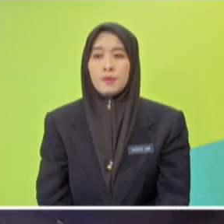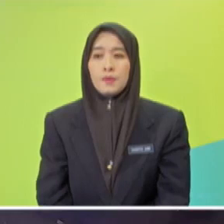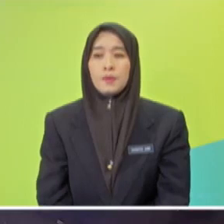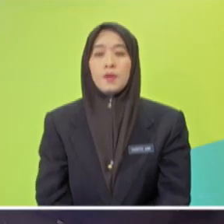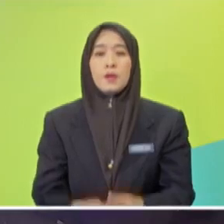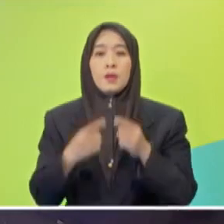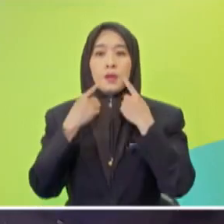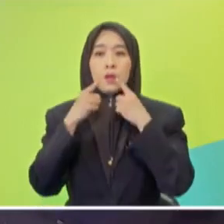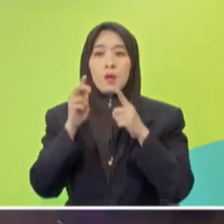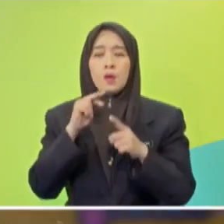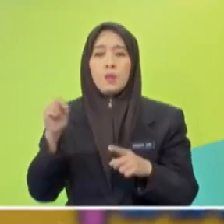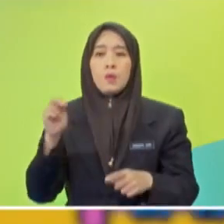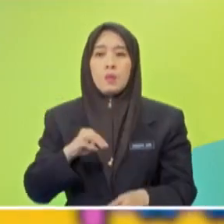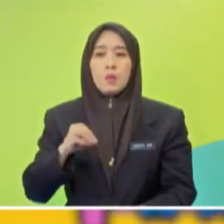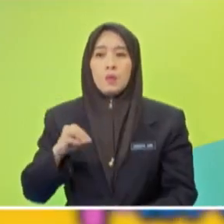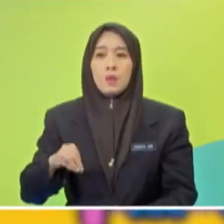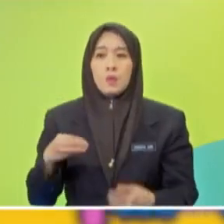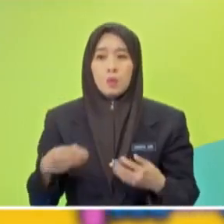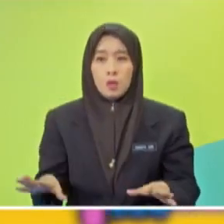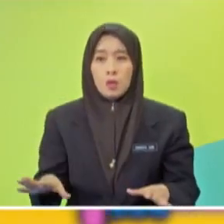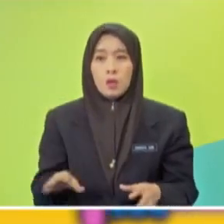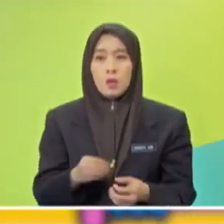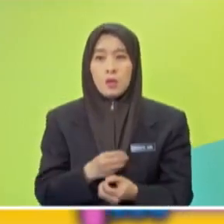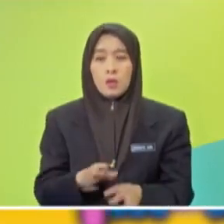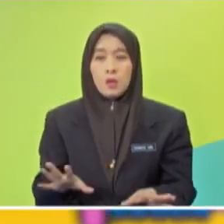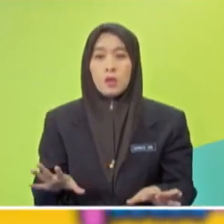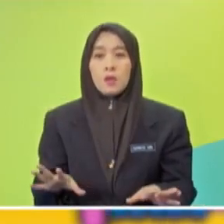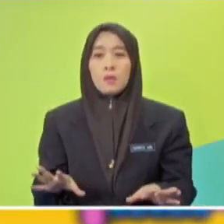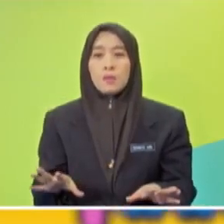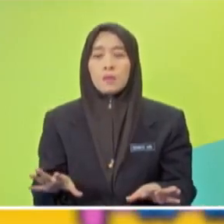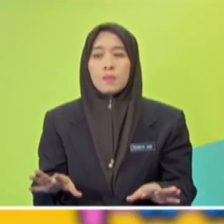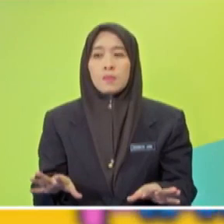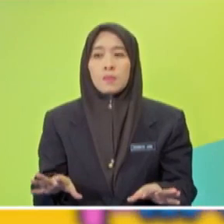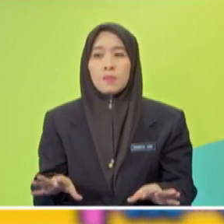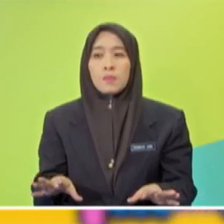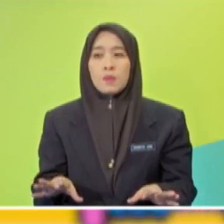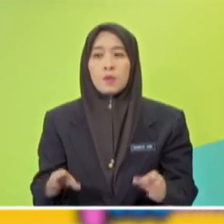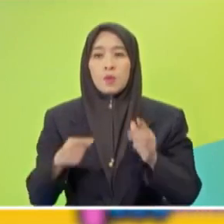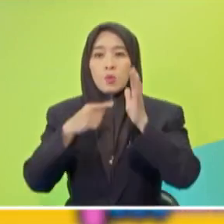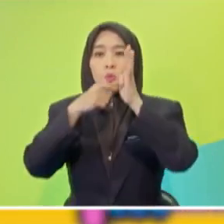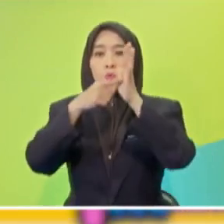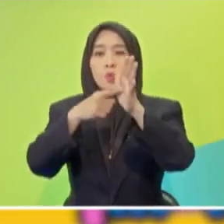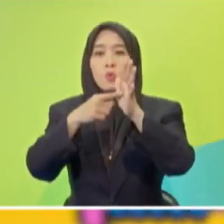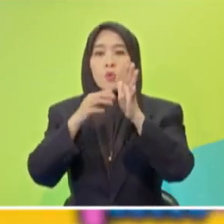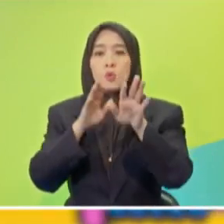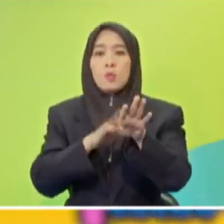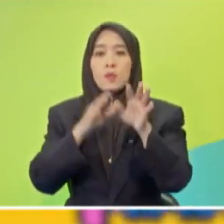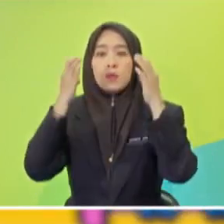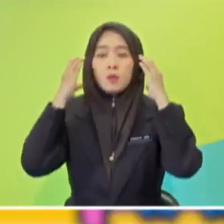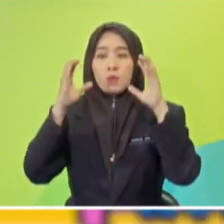murid-murid ada siapkan kira-kira Anda boleh kongsi kan Nah tunjukan kepada kami jadi